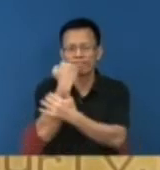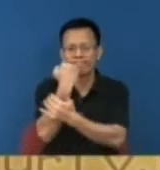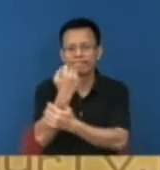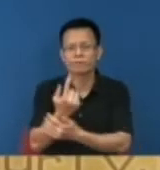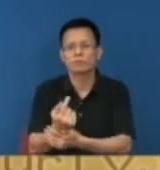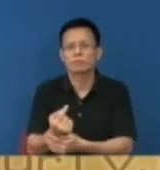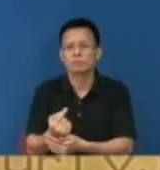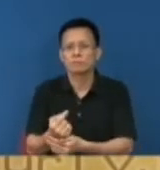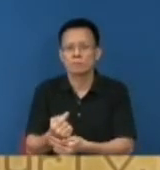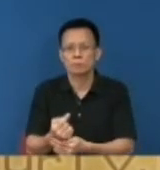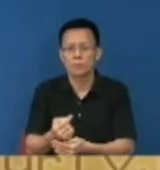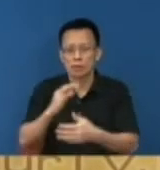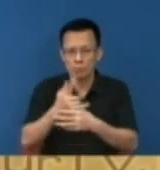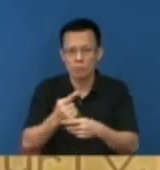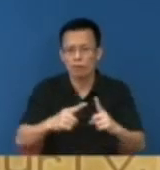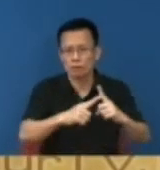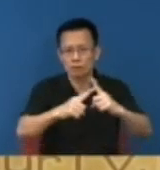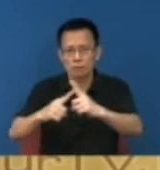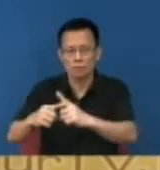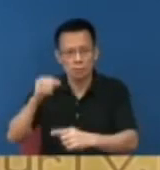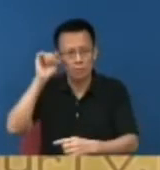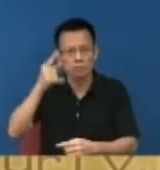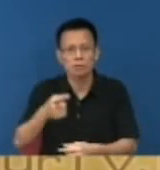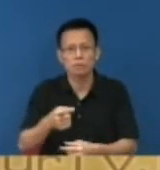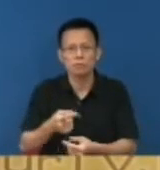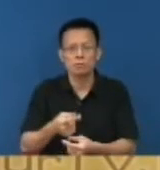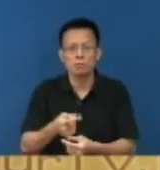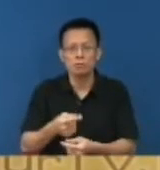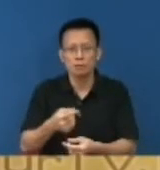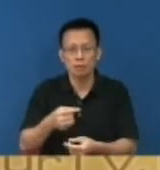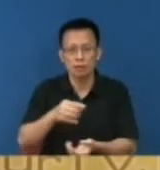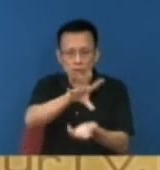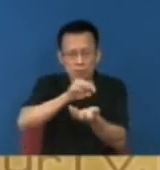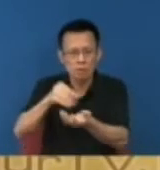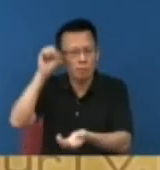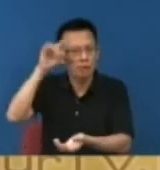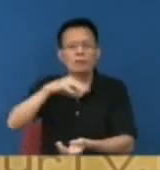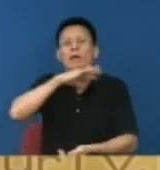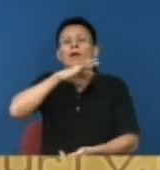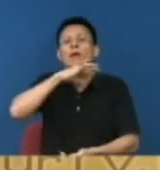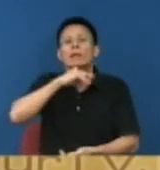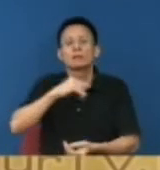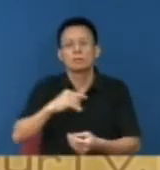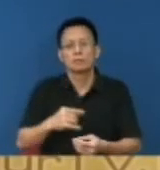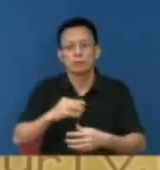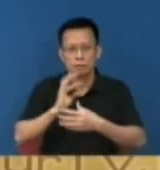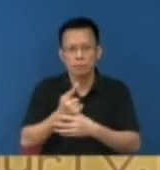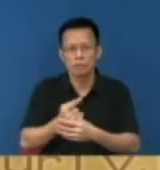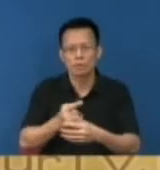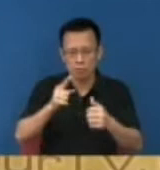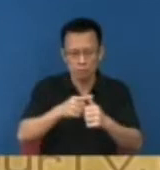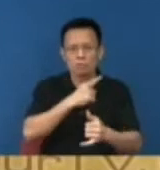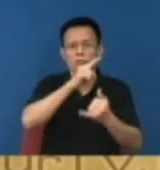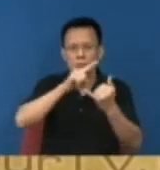因應呢一個民意咧做嘅一個諮詢，其實呢個係假嘅，因為從來係冇一